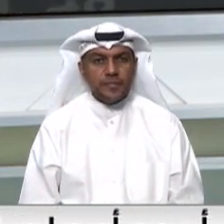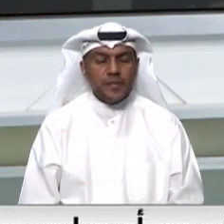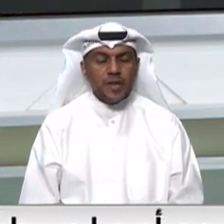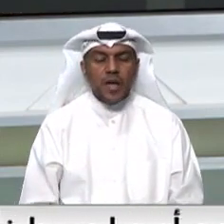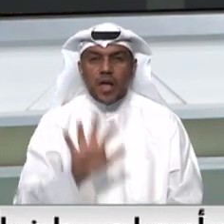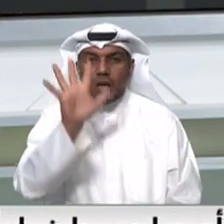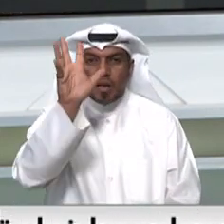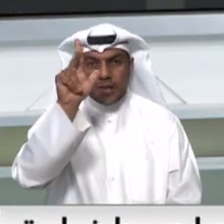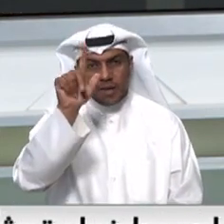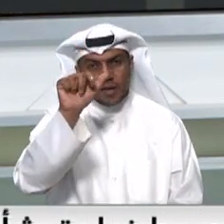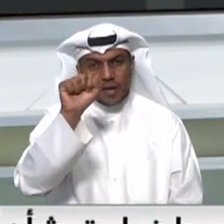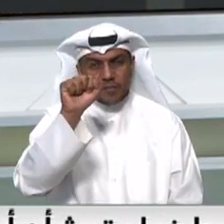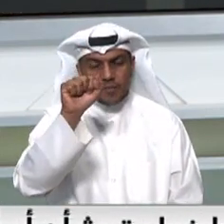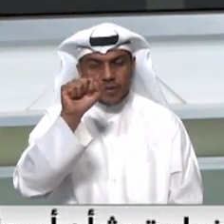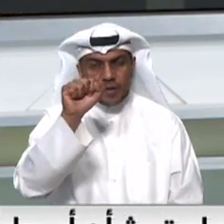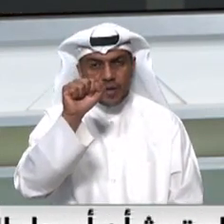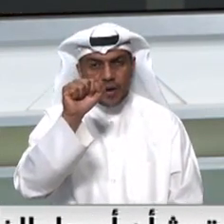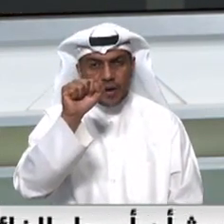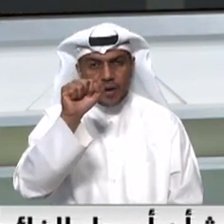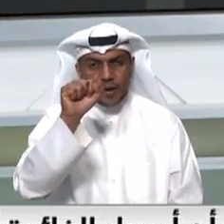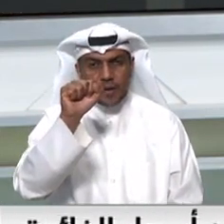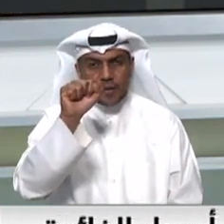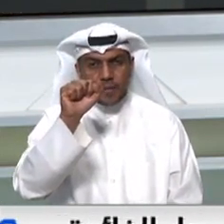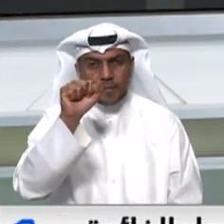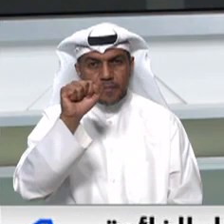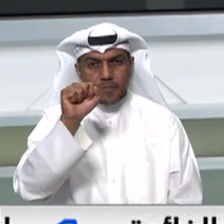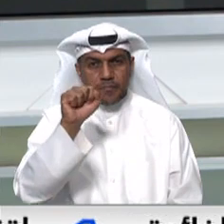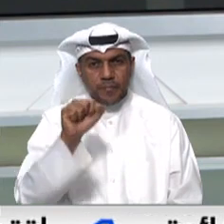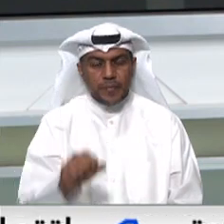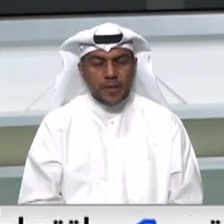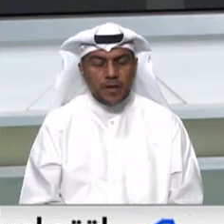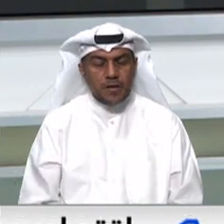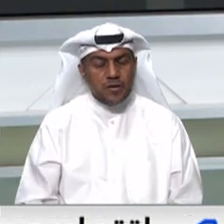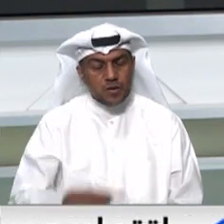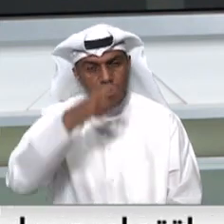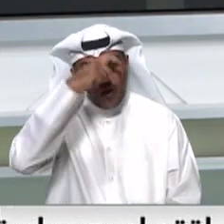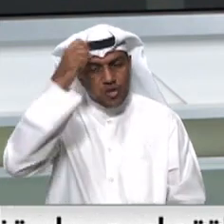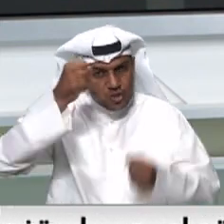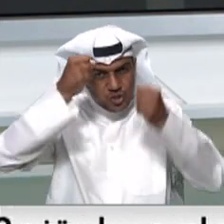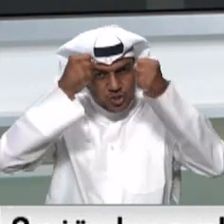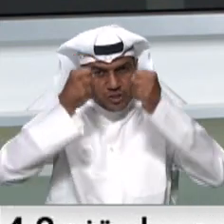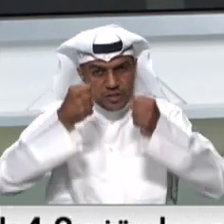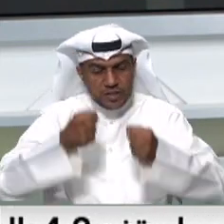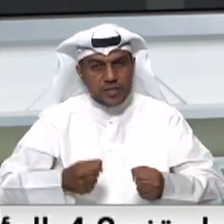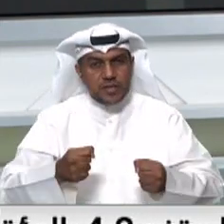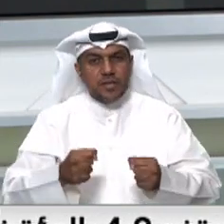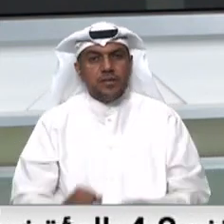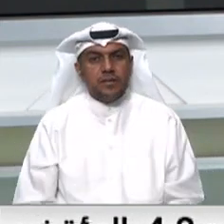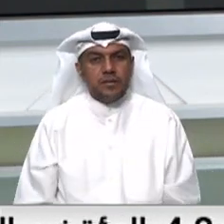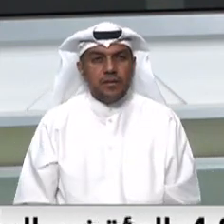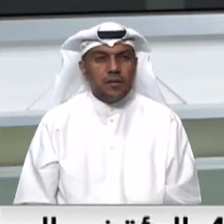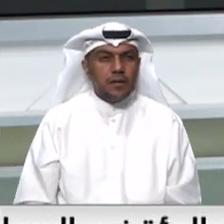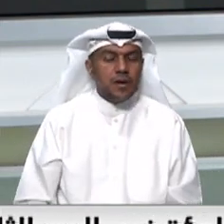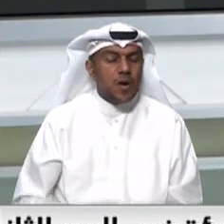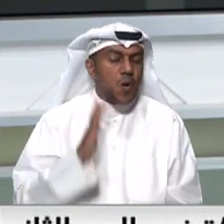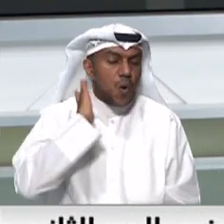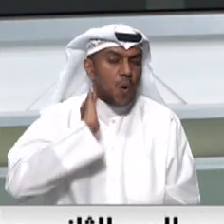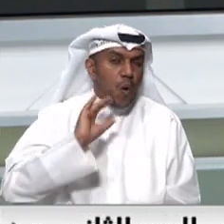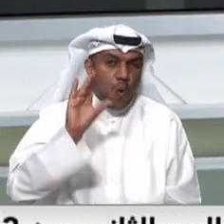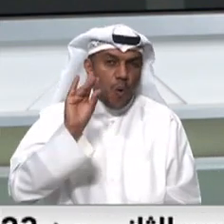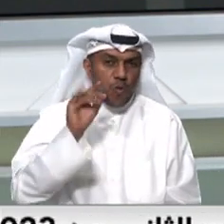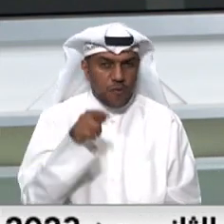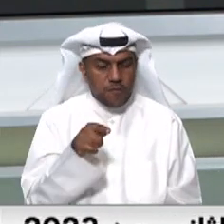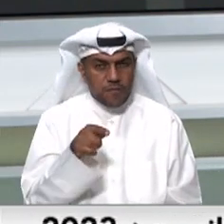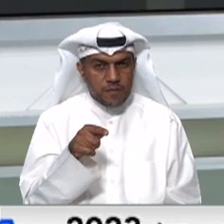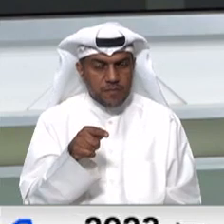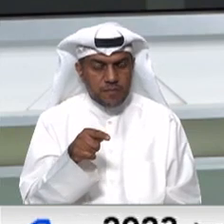المتوقع لمدينة الكويت خلال 5 أيام القادمة بمشيئة الله، أجواء شديدة الحرارة في النهار وتميل إلى الرطوبة النسبية خاصة على